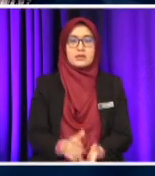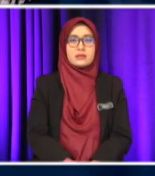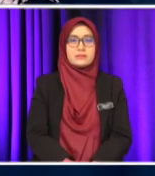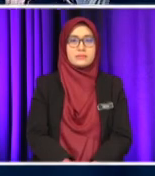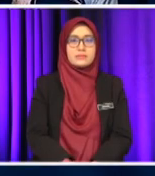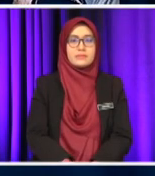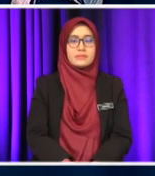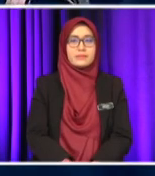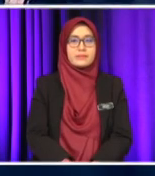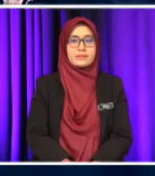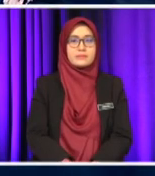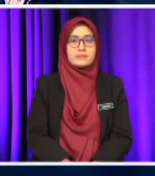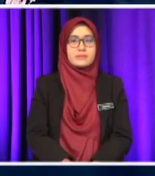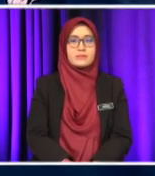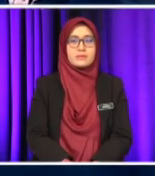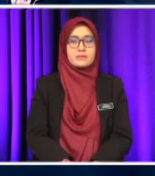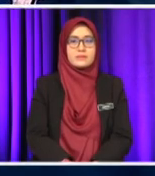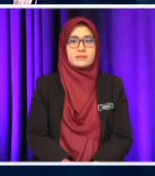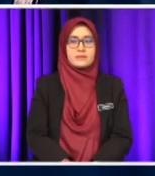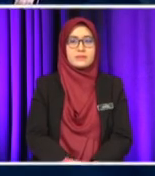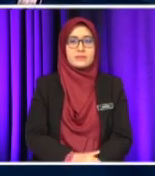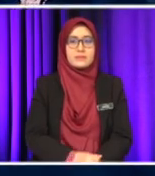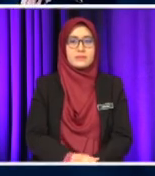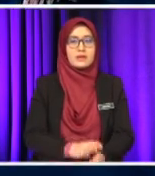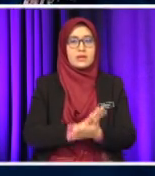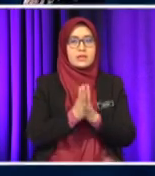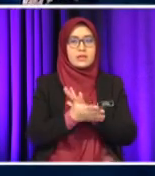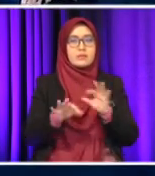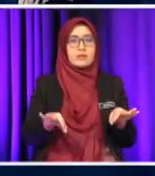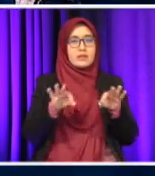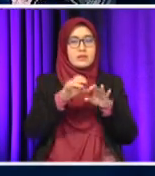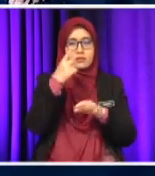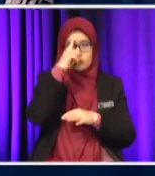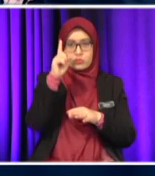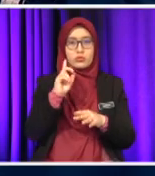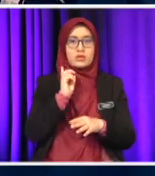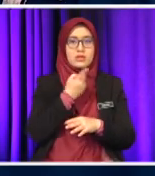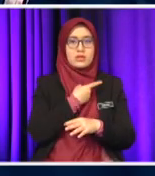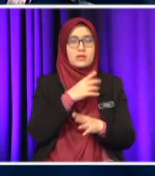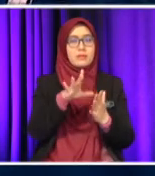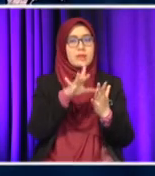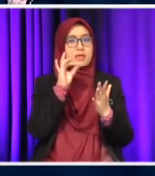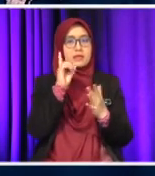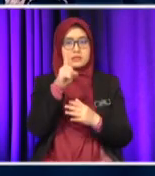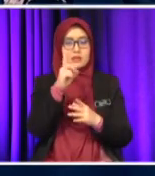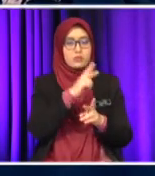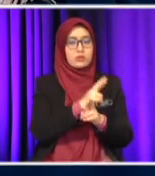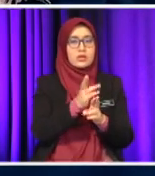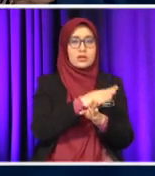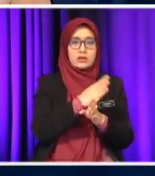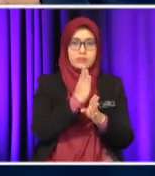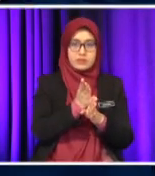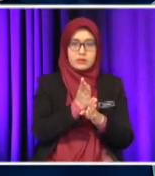terhadap produk-produk yang berbeda jadi penting untuk kita memilih satu rekebentuk ataupun kaidah dari bentuk